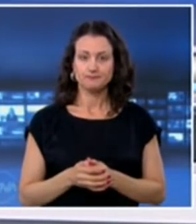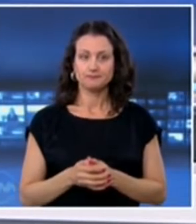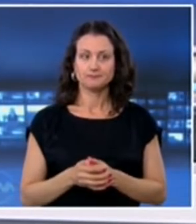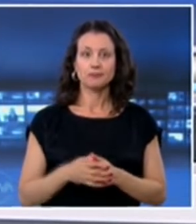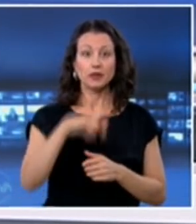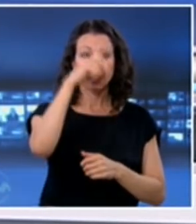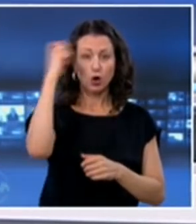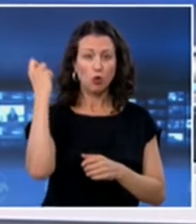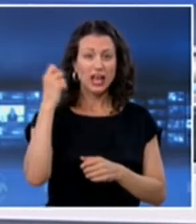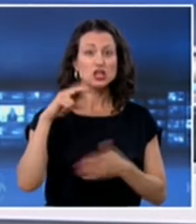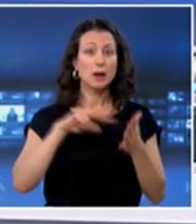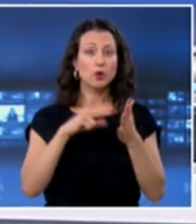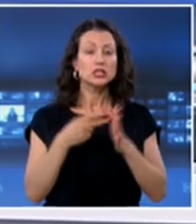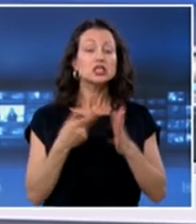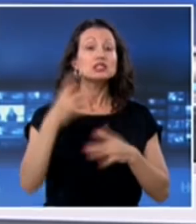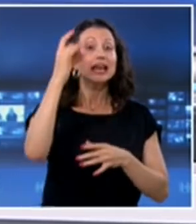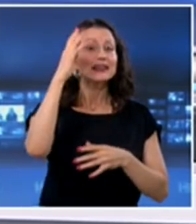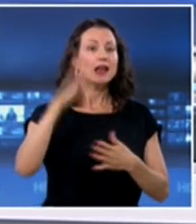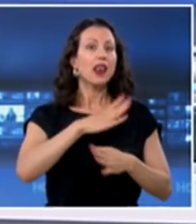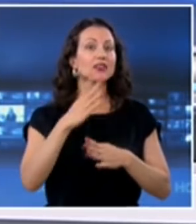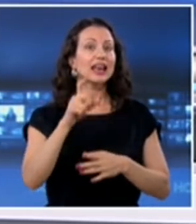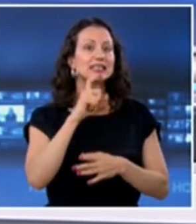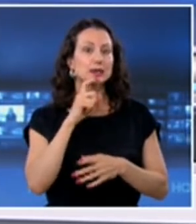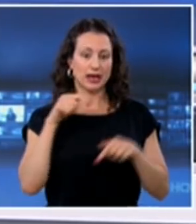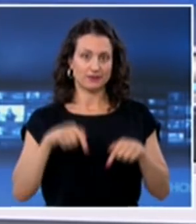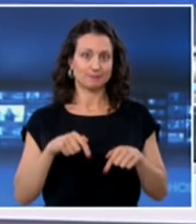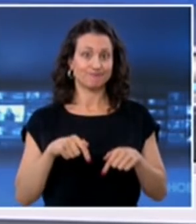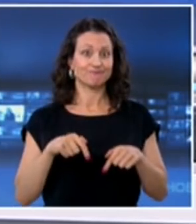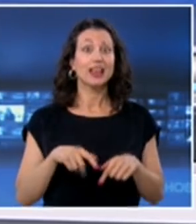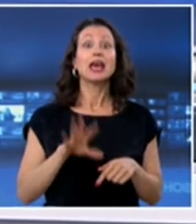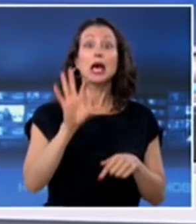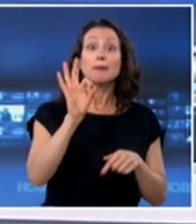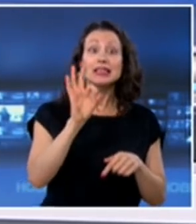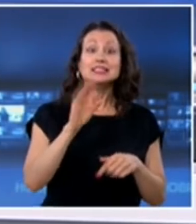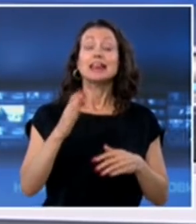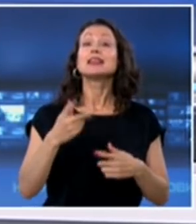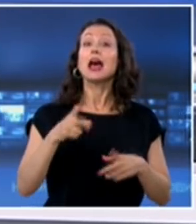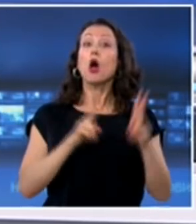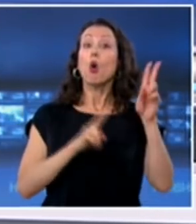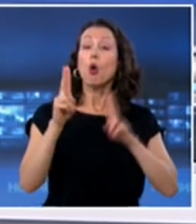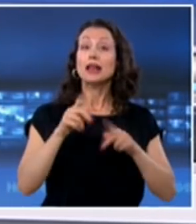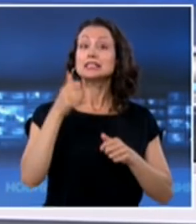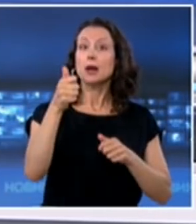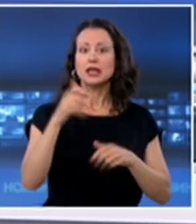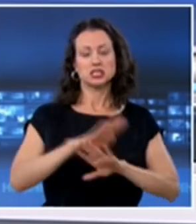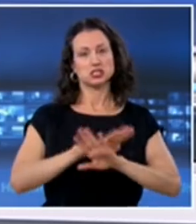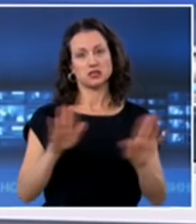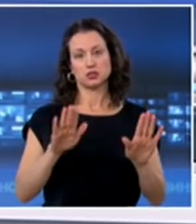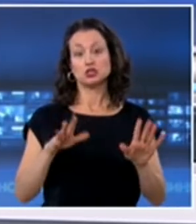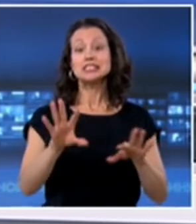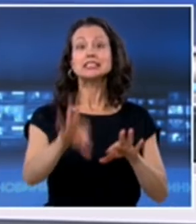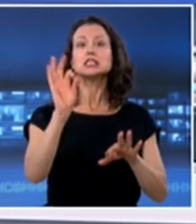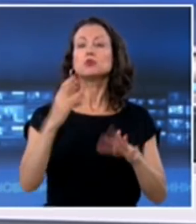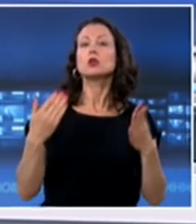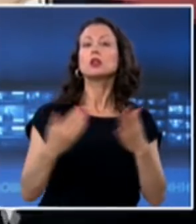Гореща политическа неделя в края на септември. 50-тия конгрес на БСП завърши с избора на нов национален съвет. В новия му състав обаче не